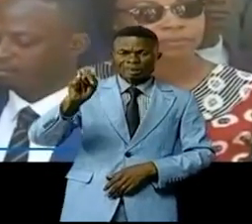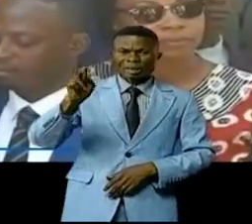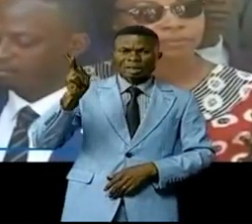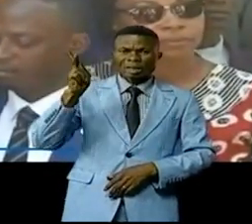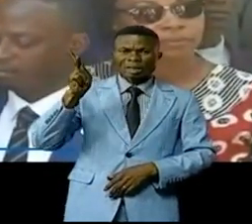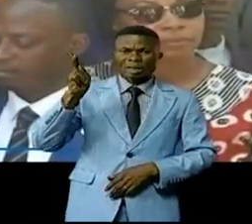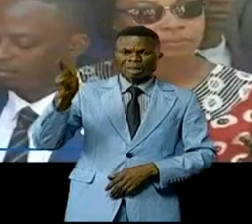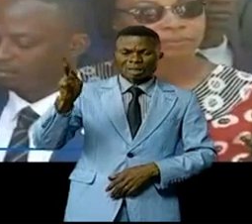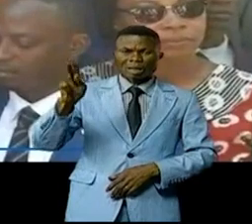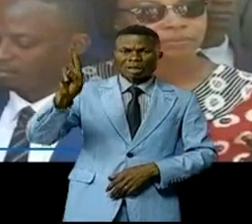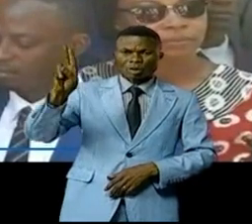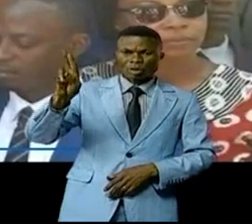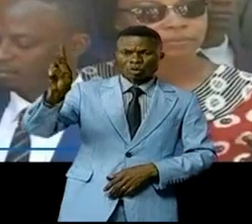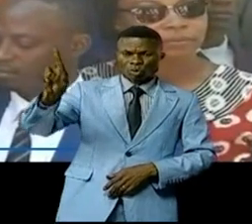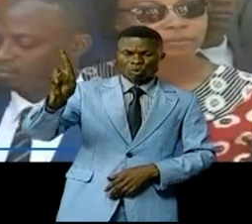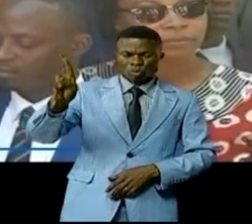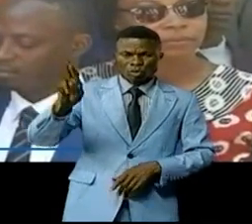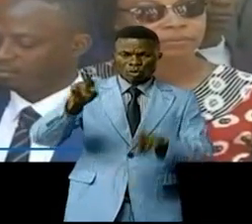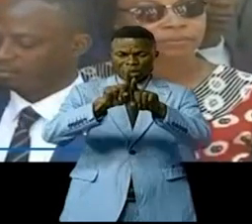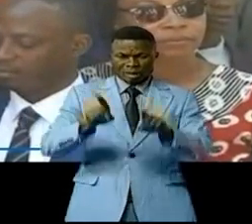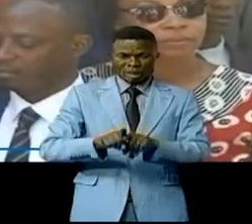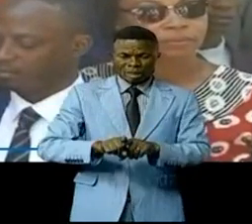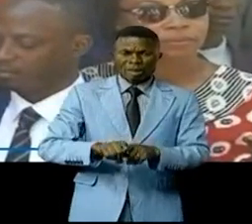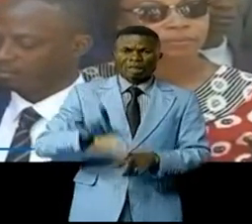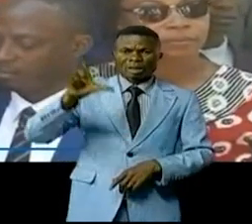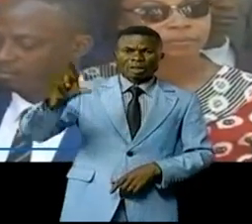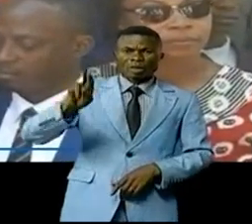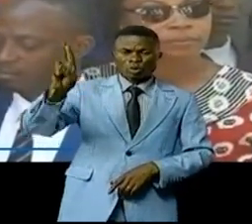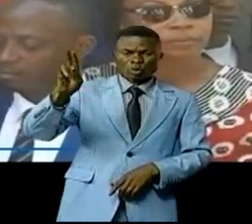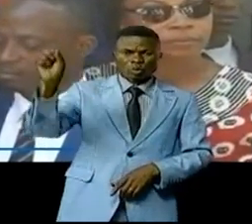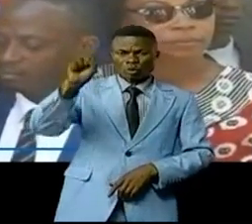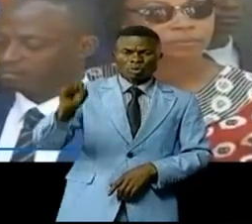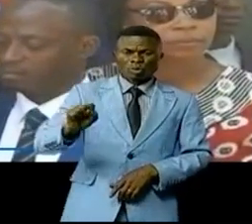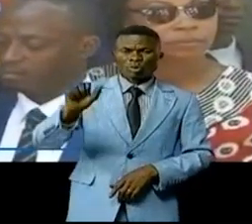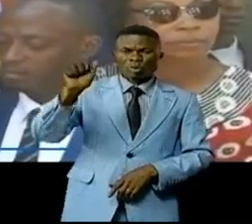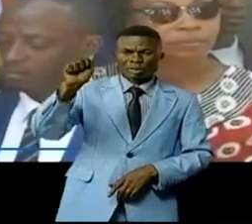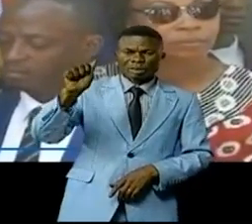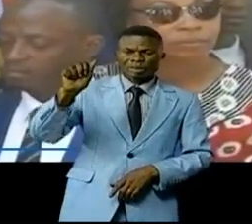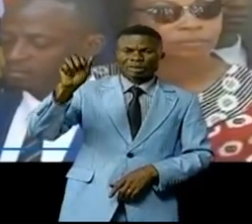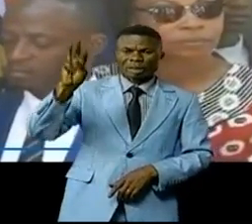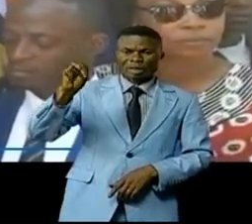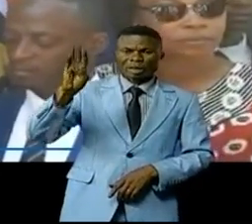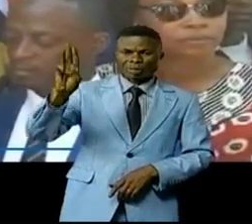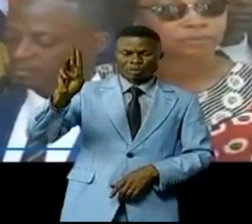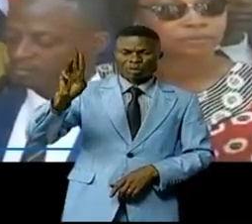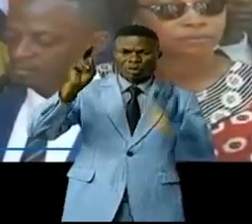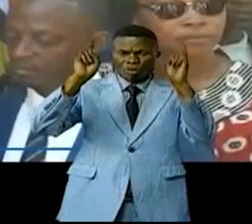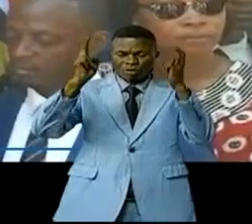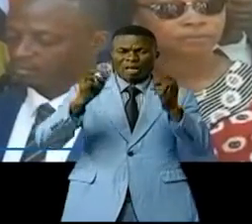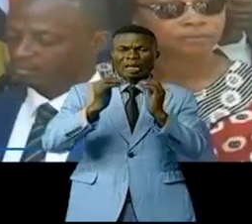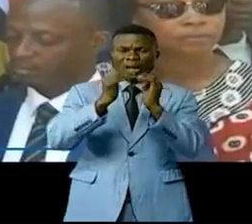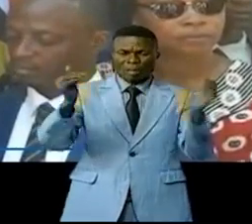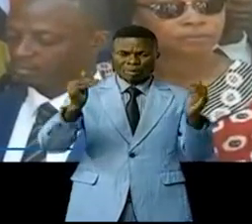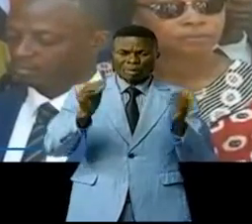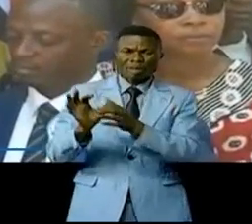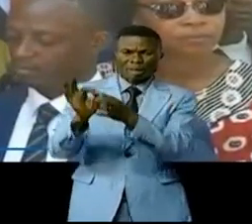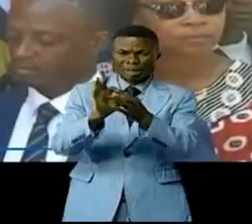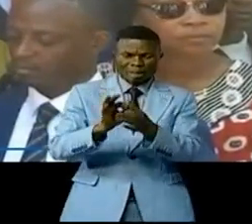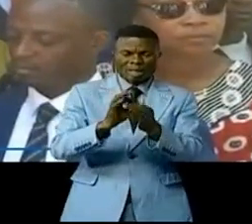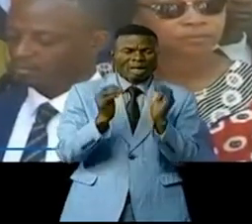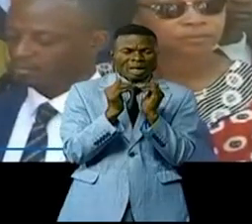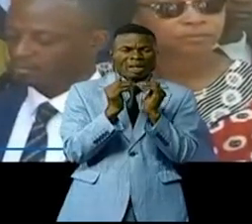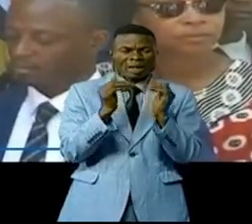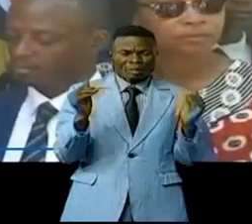de Lusambouville en particulier, que la paix, l'unité et la